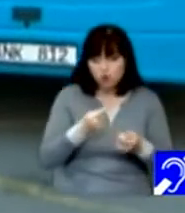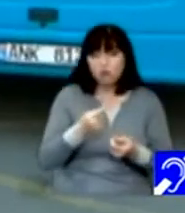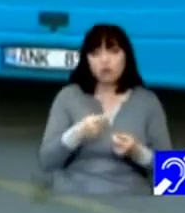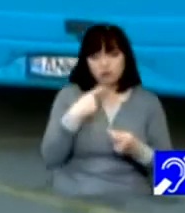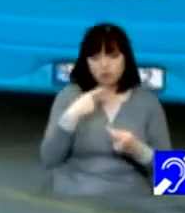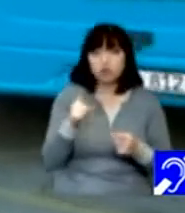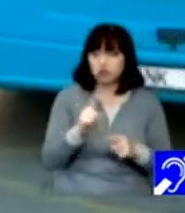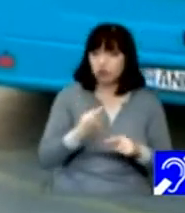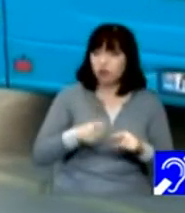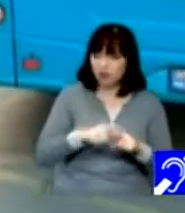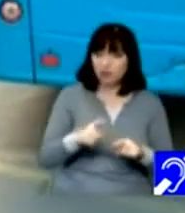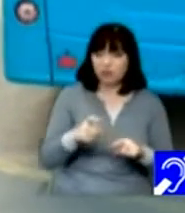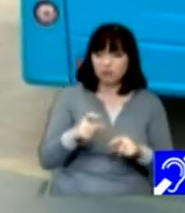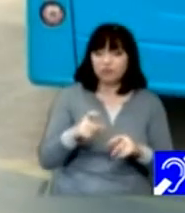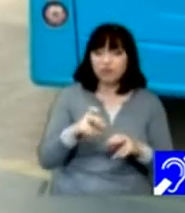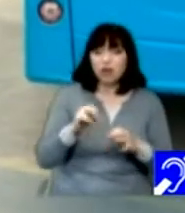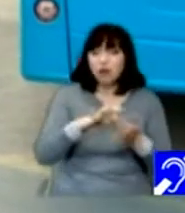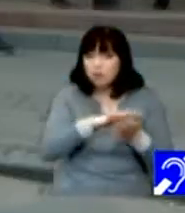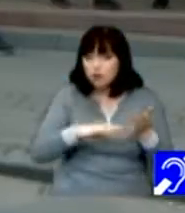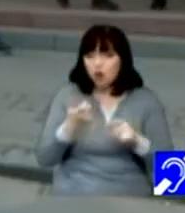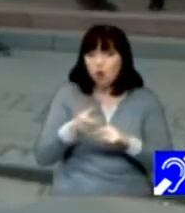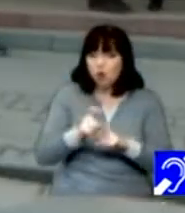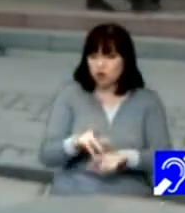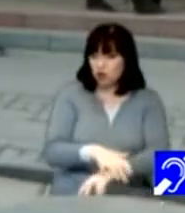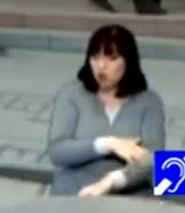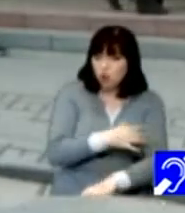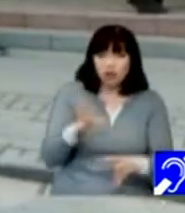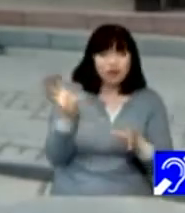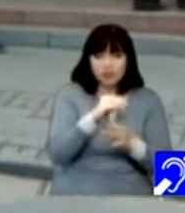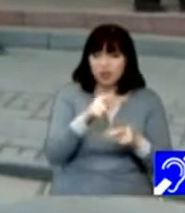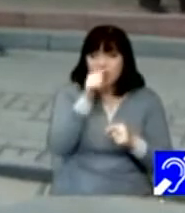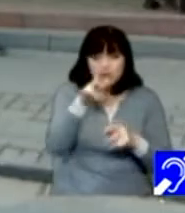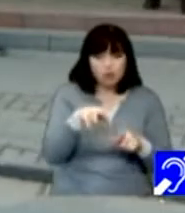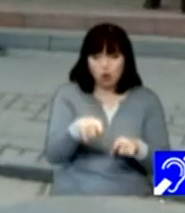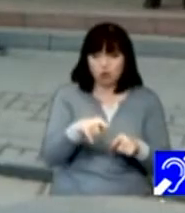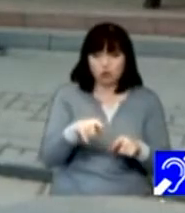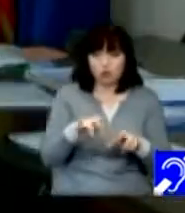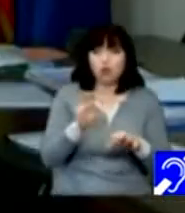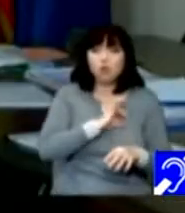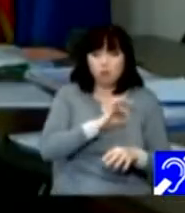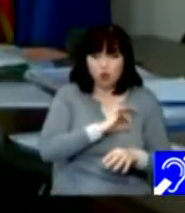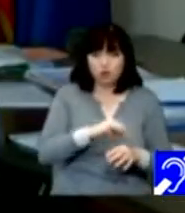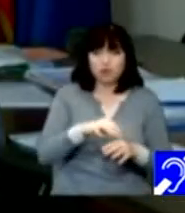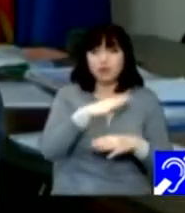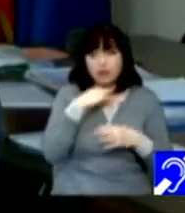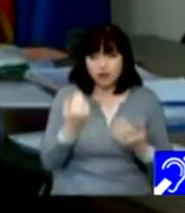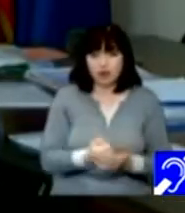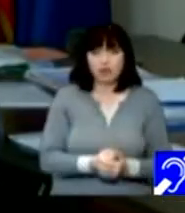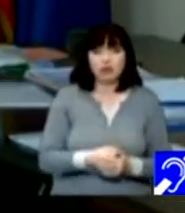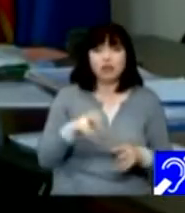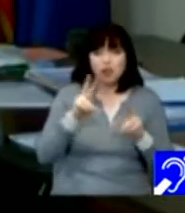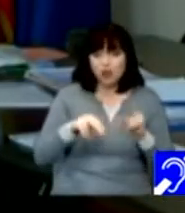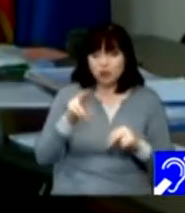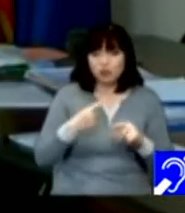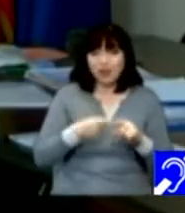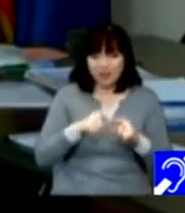recunosc că procesul decurge anevoios și cu multe dificultăți. Termenul de folosire scurtă a acestor elemente de plată,